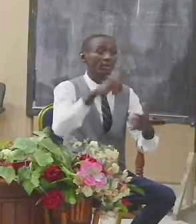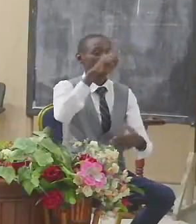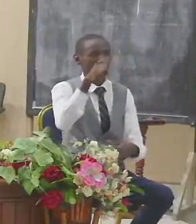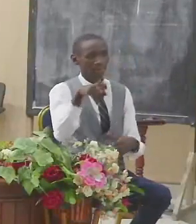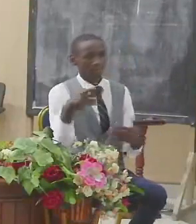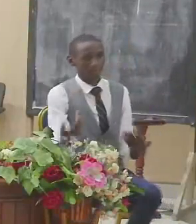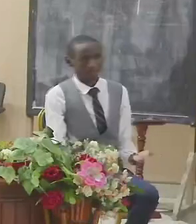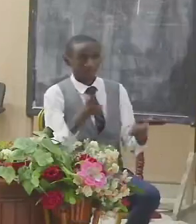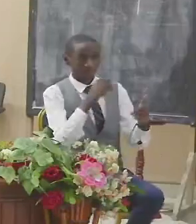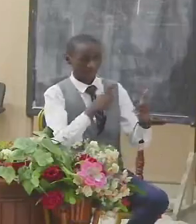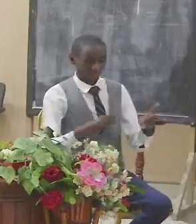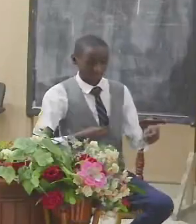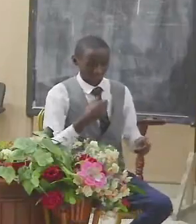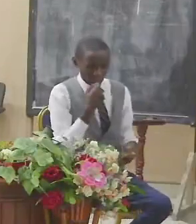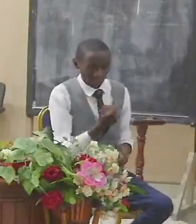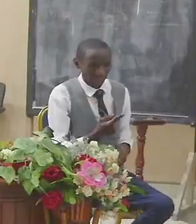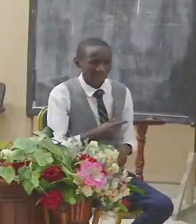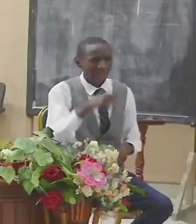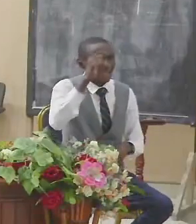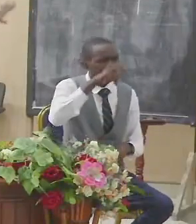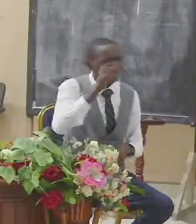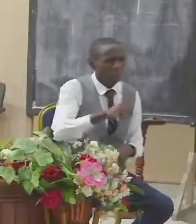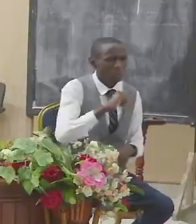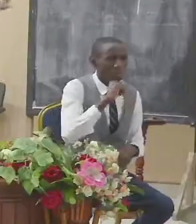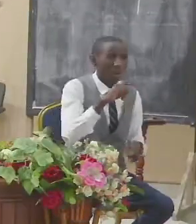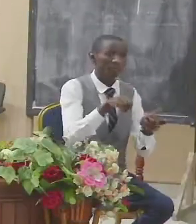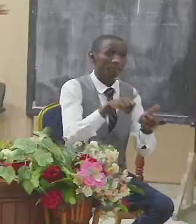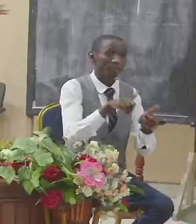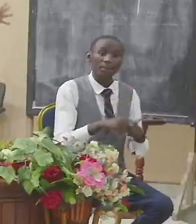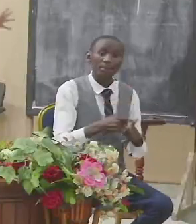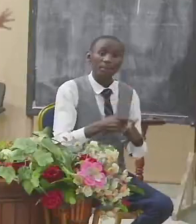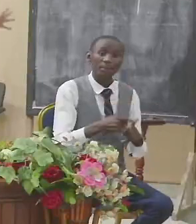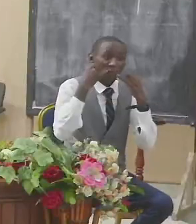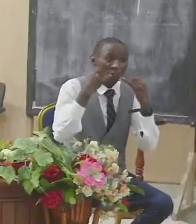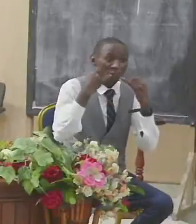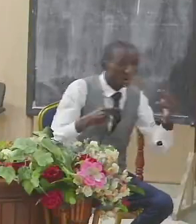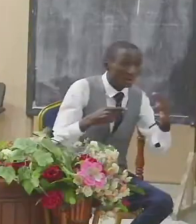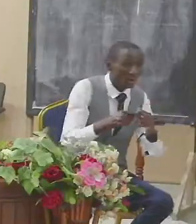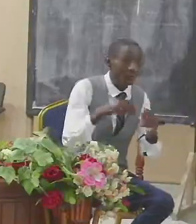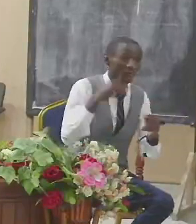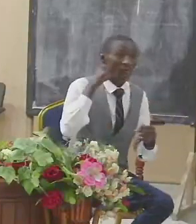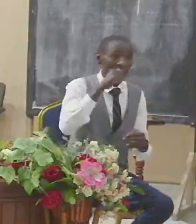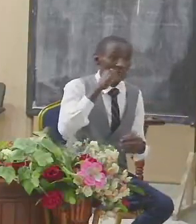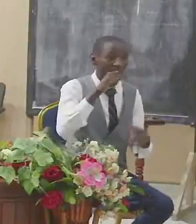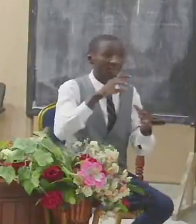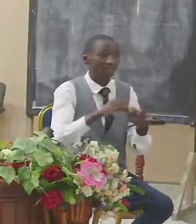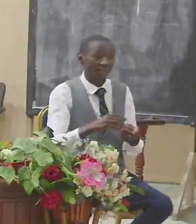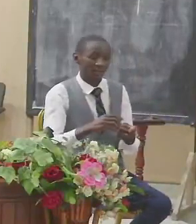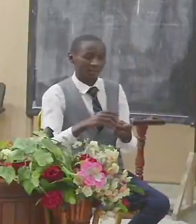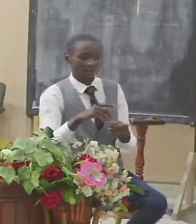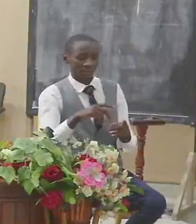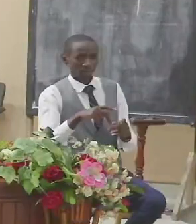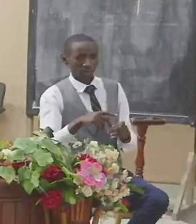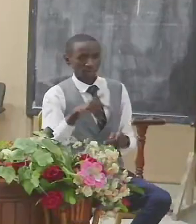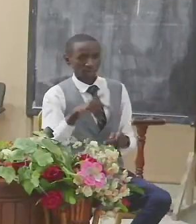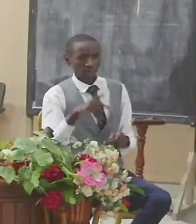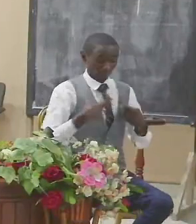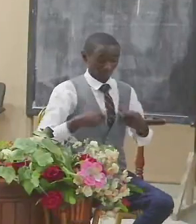wanaanguka? Daudi akasema. Il ne faut même pas dire ça aux filles des Philistins. Musiviambie hata mabinti wa Wafilistini kwa